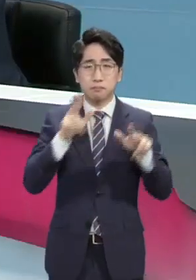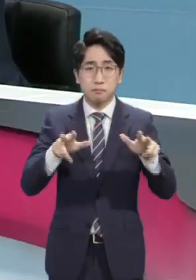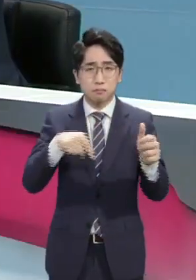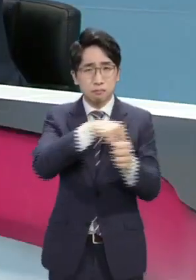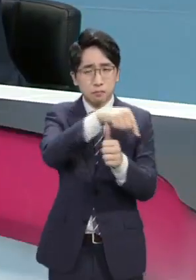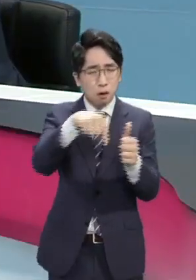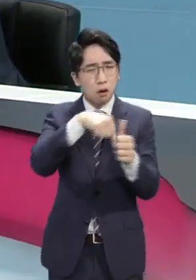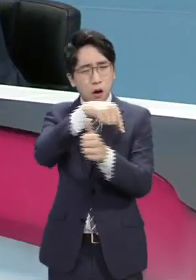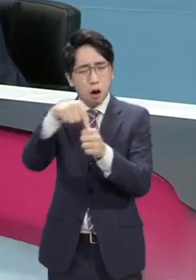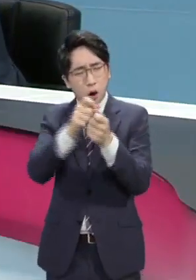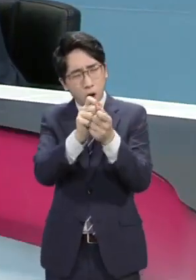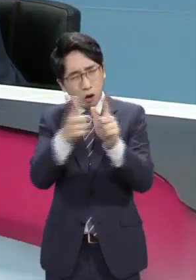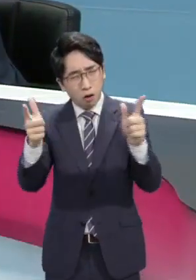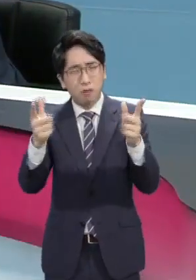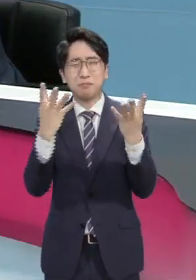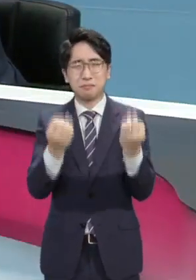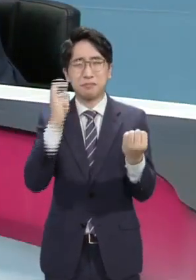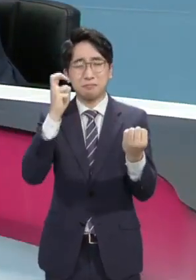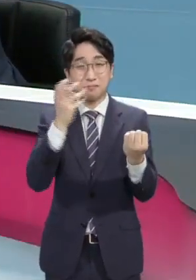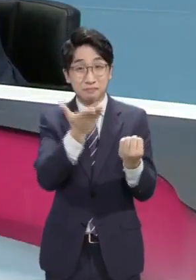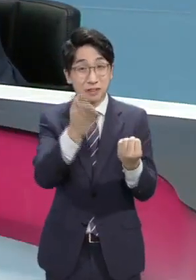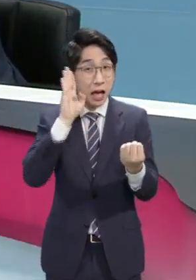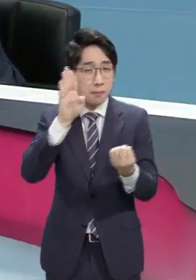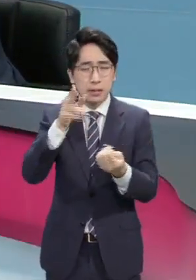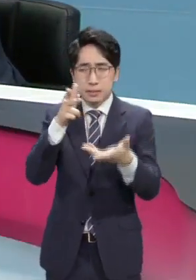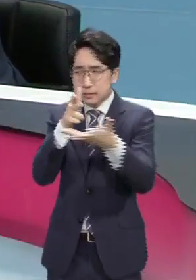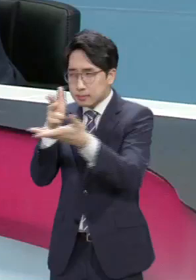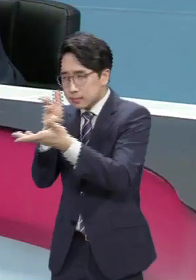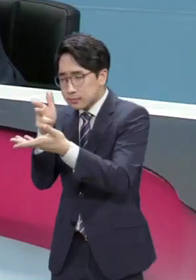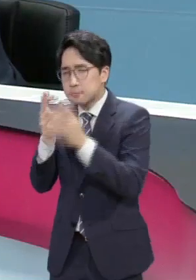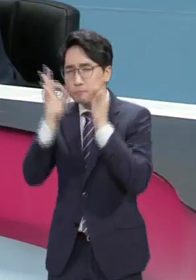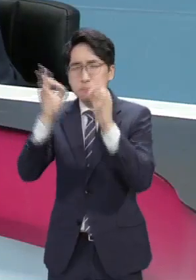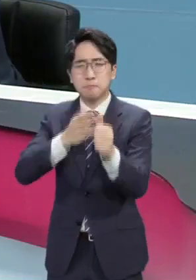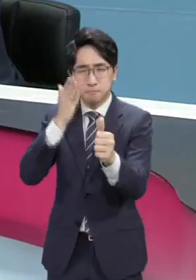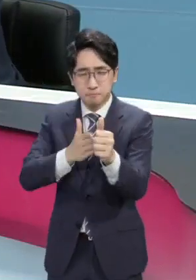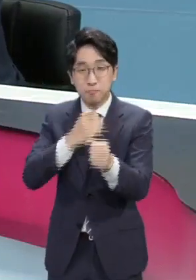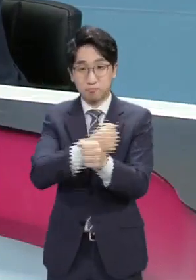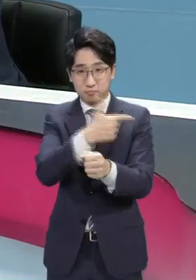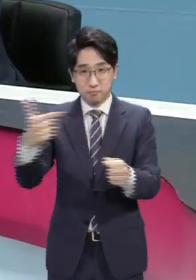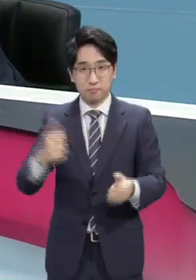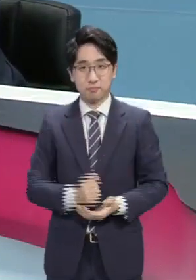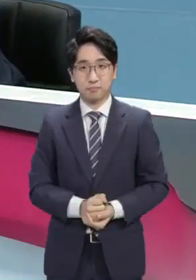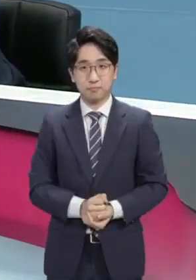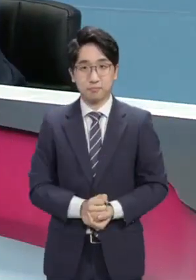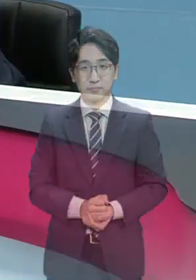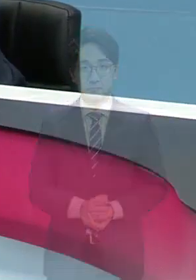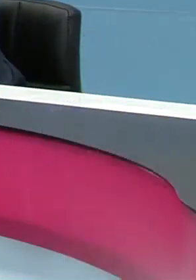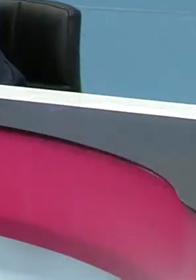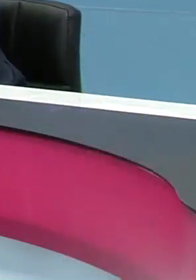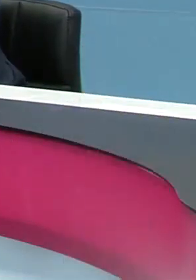내 좀 계속 이제 좀 취재 하시면서 뒤의 상황을 좀 알려주시기 바랍니다 수고 많으셨습니다